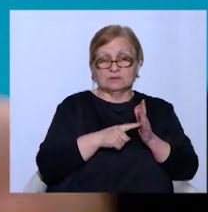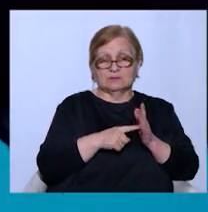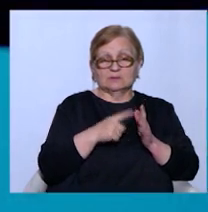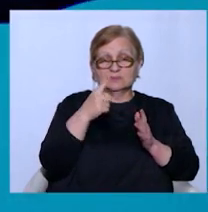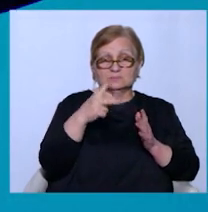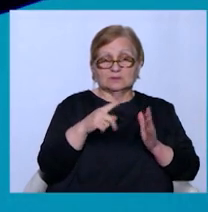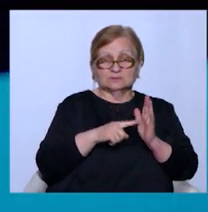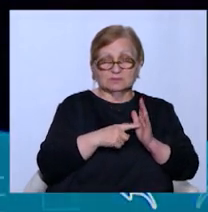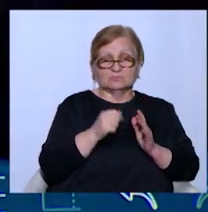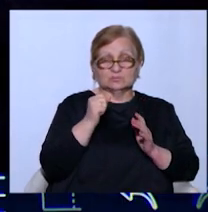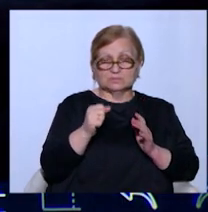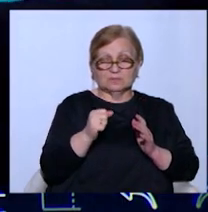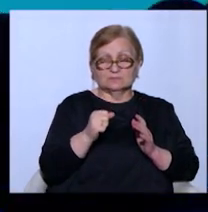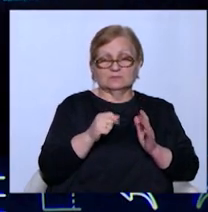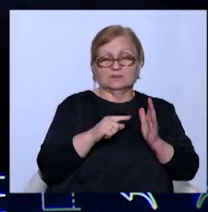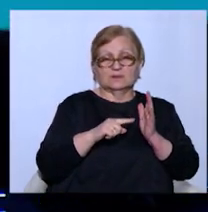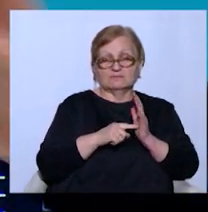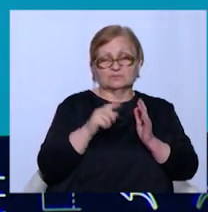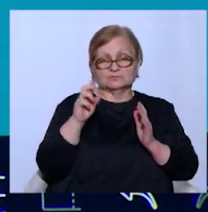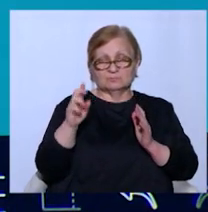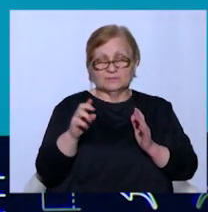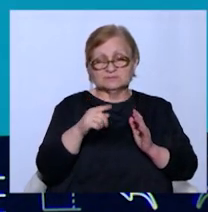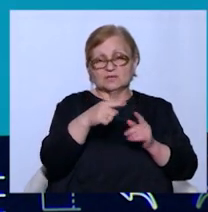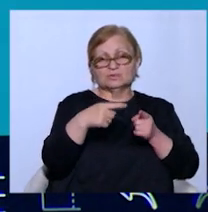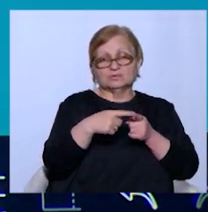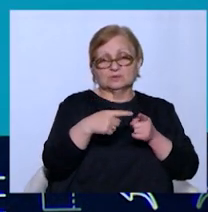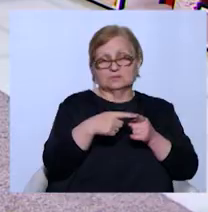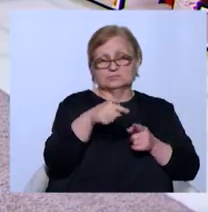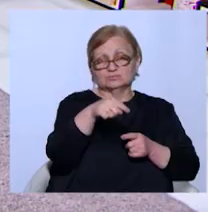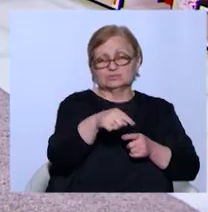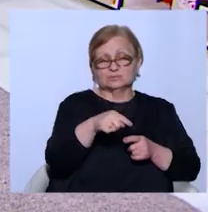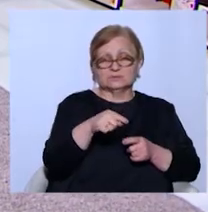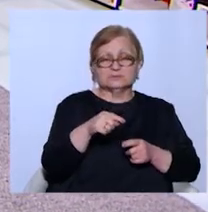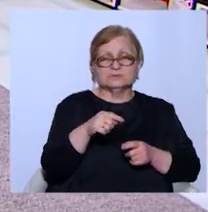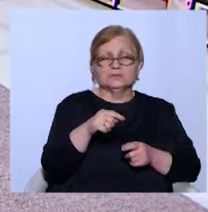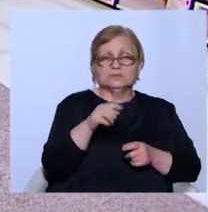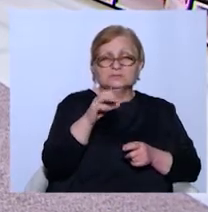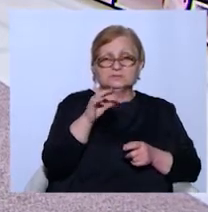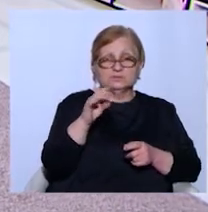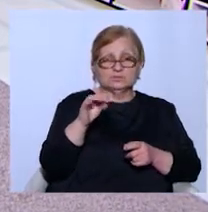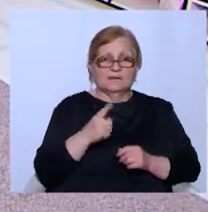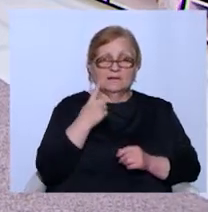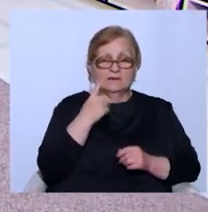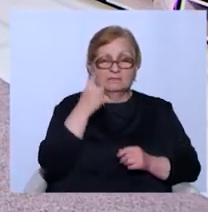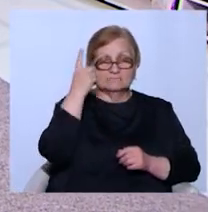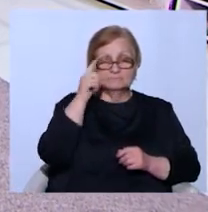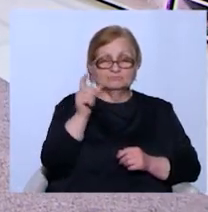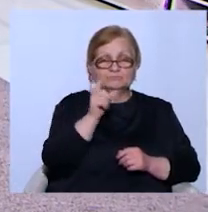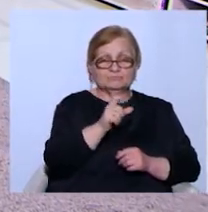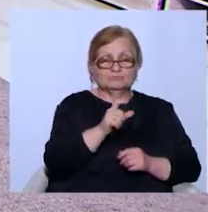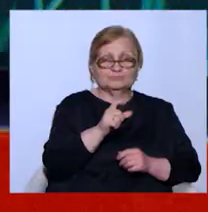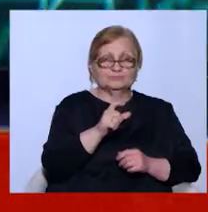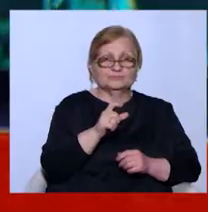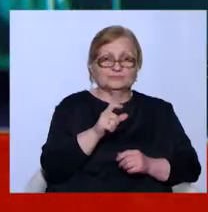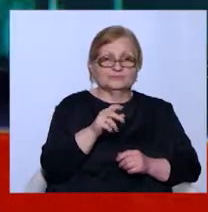1/2 გავამრავლოთ a-ზე, გავამრავლოთ b-ზე და მათ შორის მდებარე კუთხის სინუსზე. ახლა მოგაგიკეთებთ კიდევ ერთი ამოცანა ამოხსნათ, დიმამ